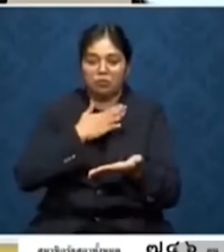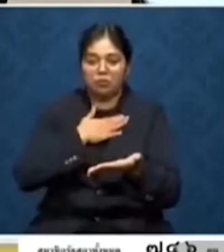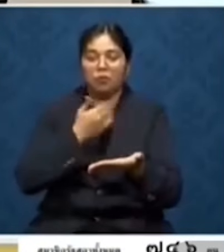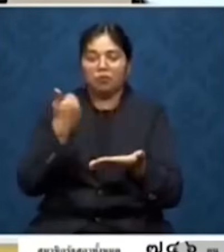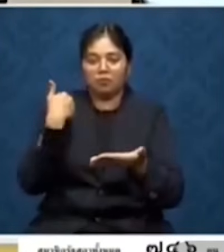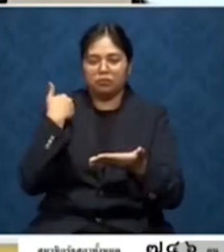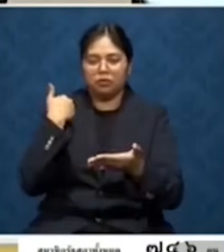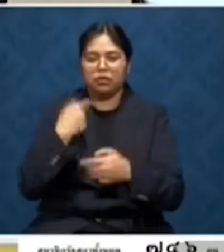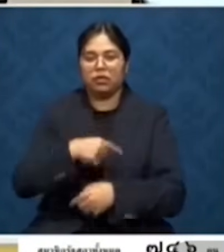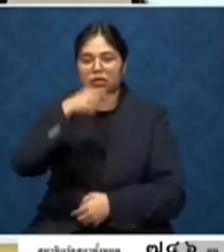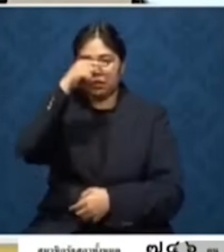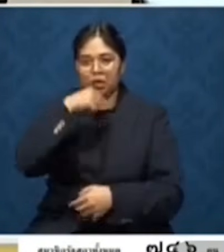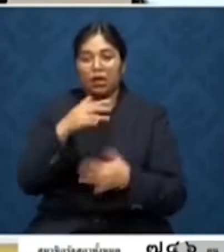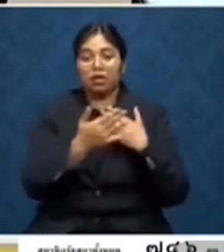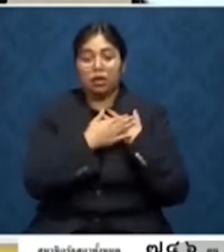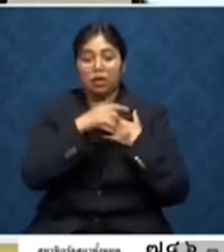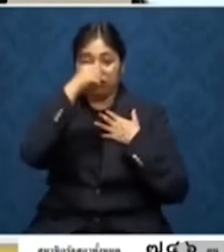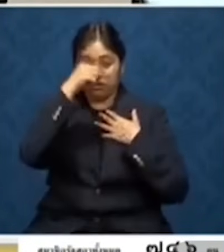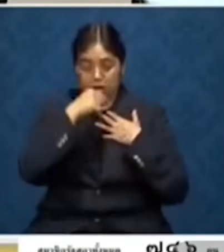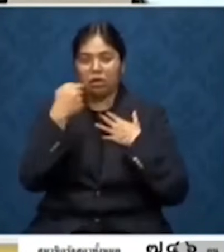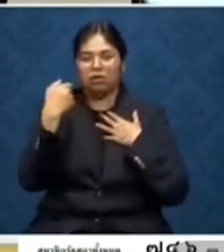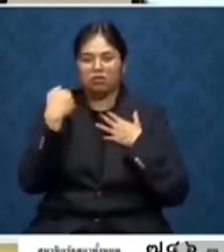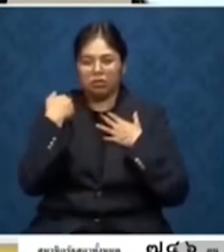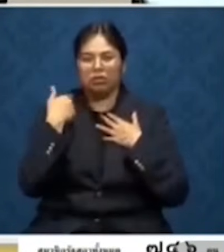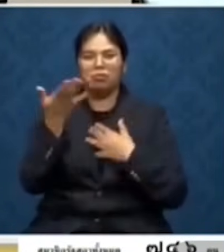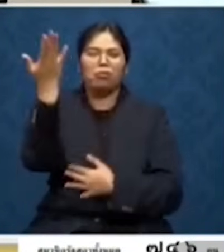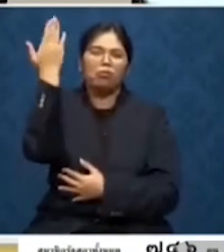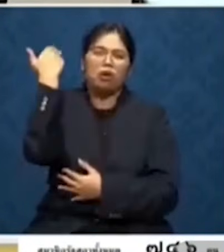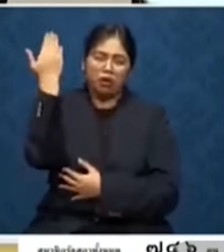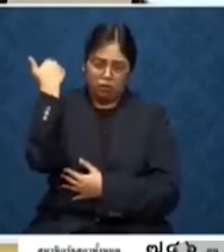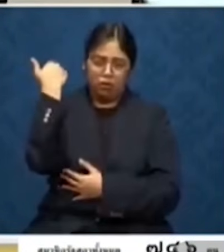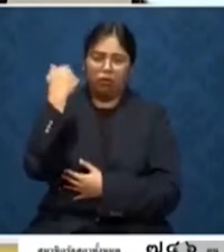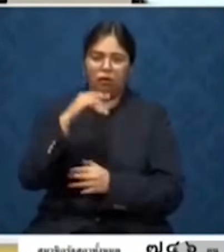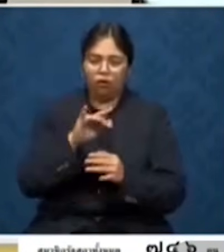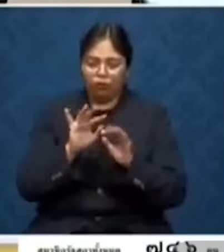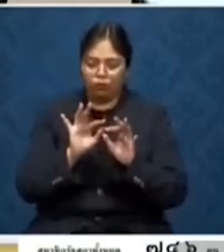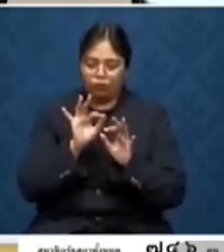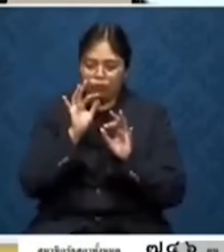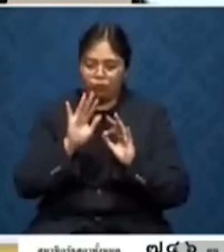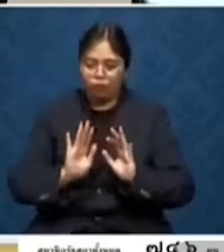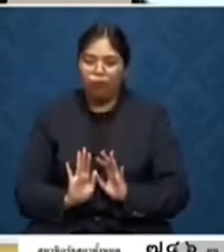ยรักไทยสมัยก่อนเกิดวิกฤตสึนามิขึ้นมานะครับท่านนายกสมัยนั้น